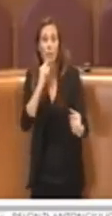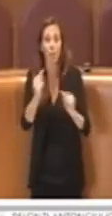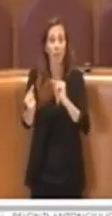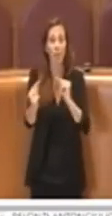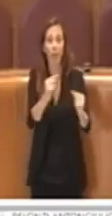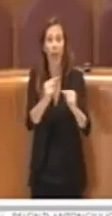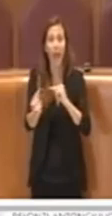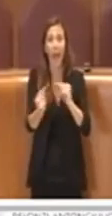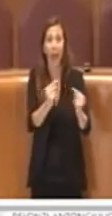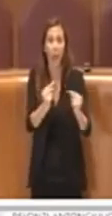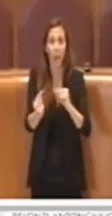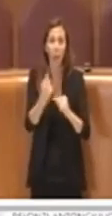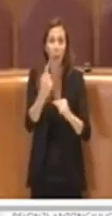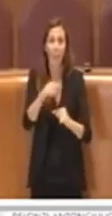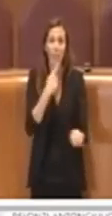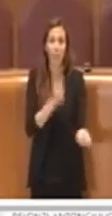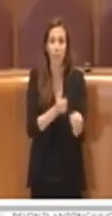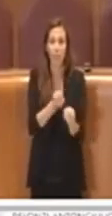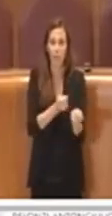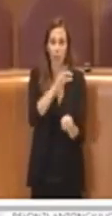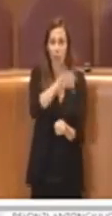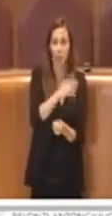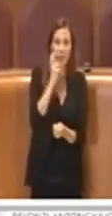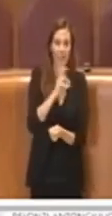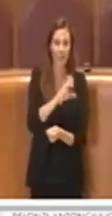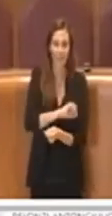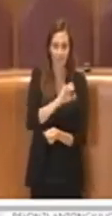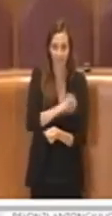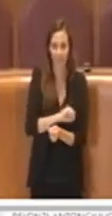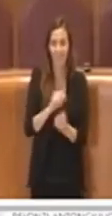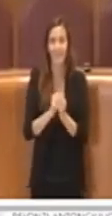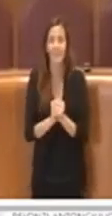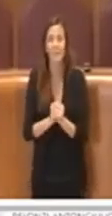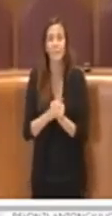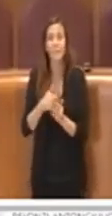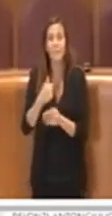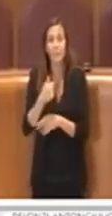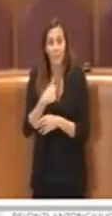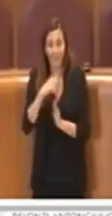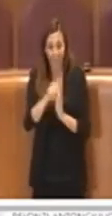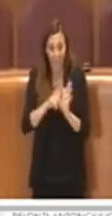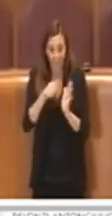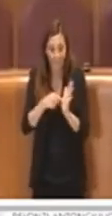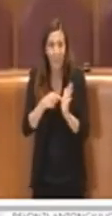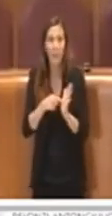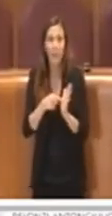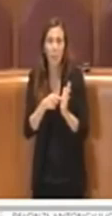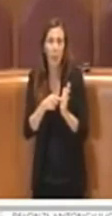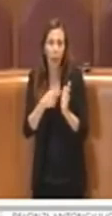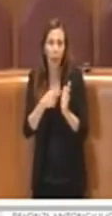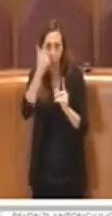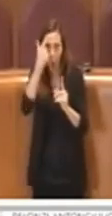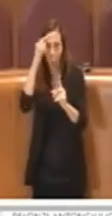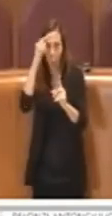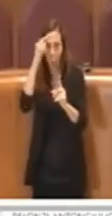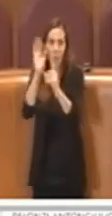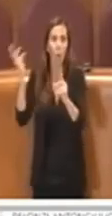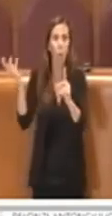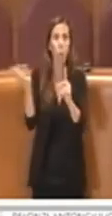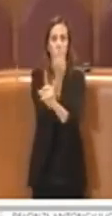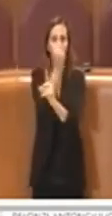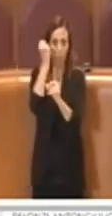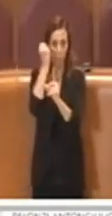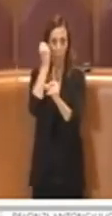anche sentendo gli ultimi interventi in dichiarazioni di voto che la delibera abbia comunque centrato il punto che sia stato centrato l'obiettivo del